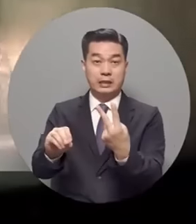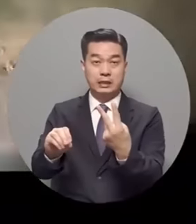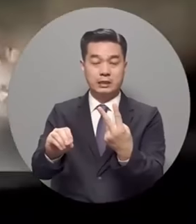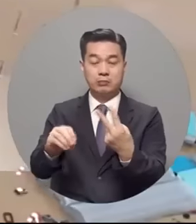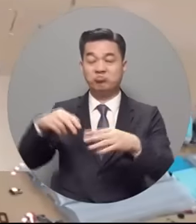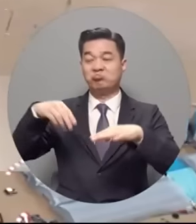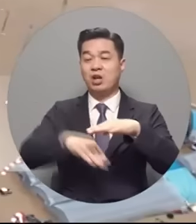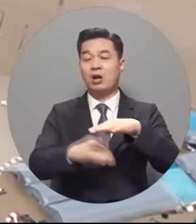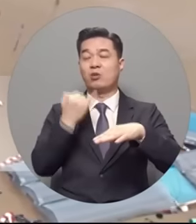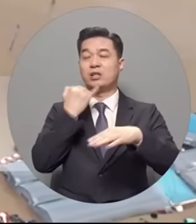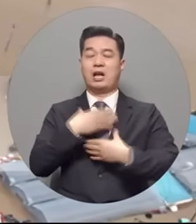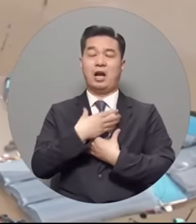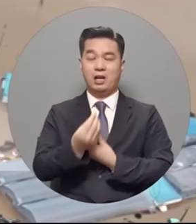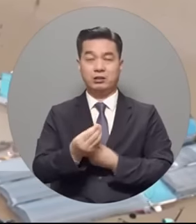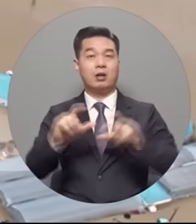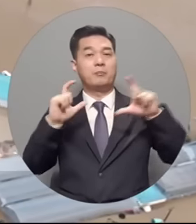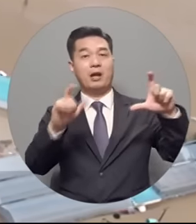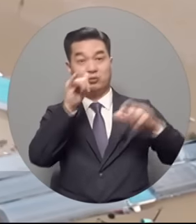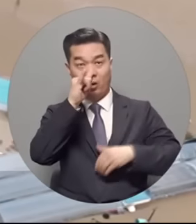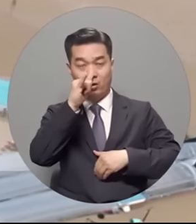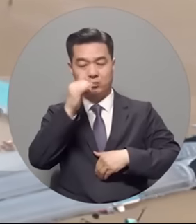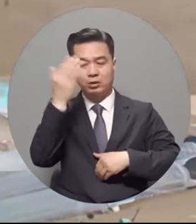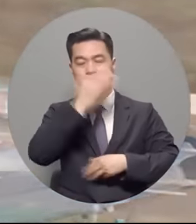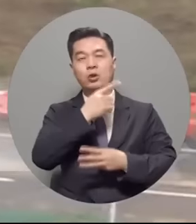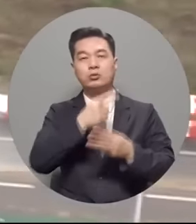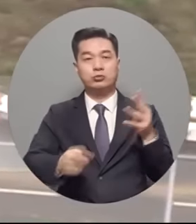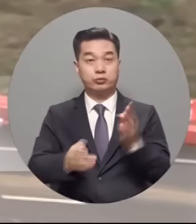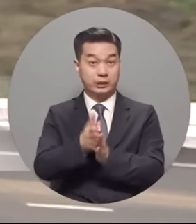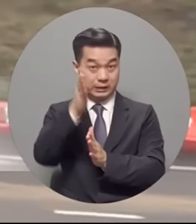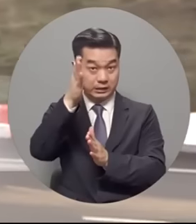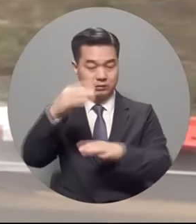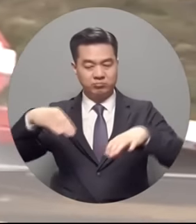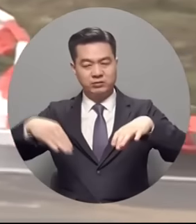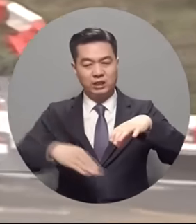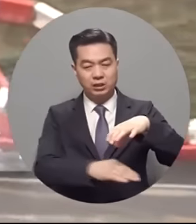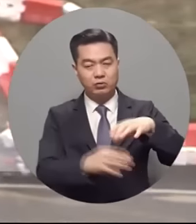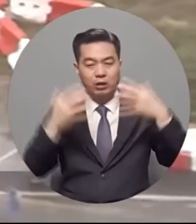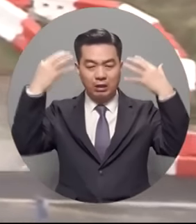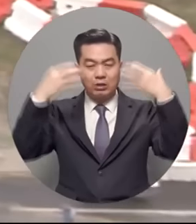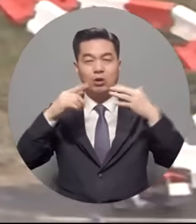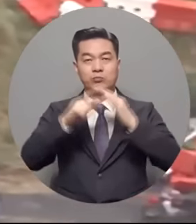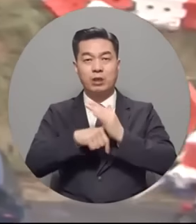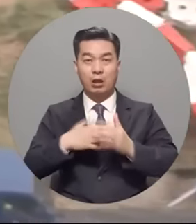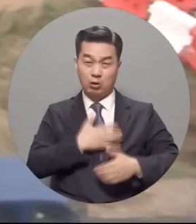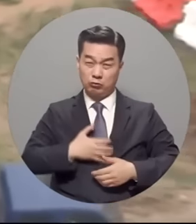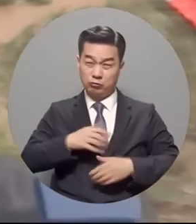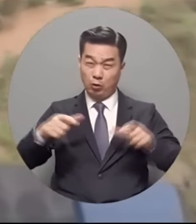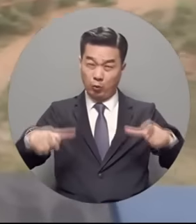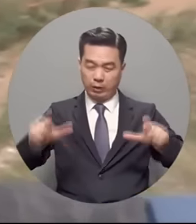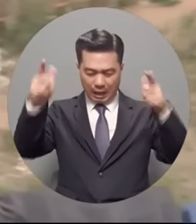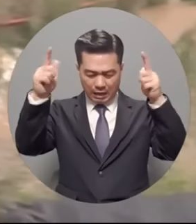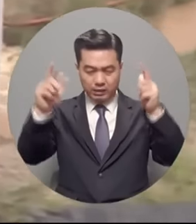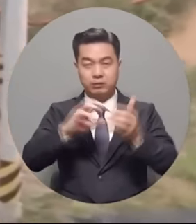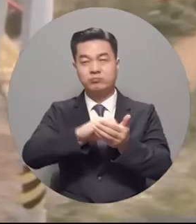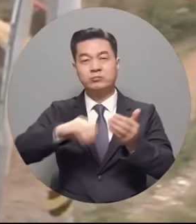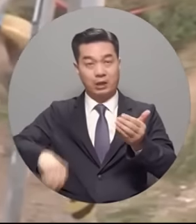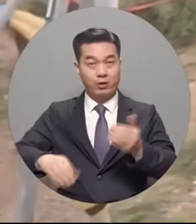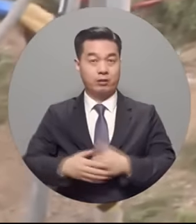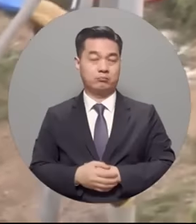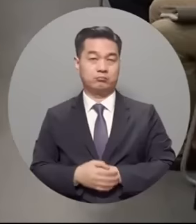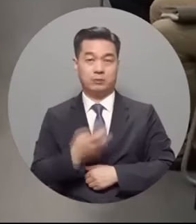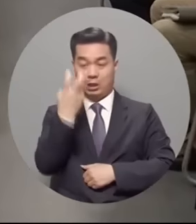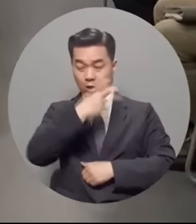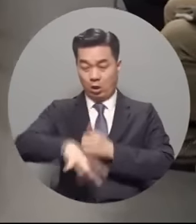부여했습니다. 청주시 역시 해당 지하차도를 여름철 재해 우려 지역에서 제외했습니다. 컨트롤타워도